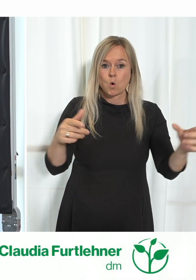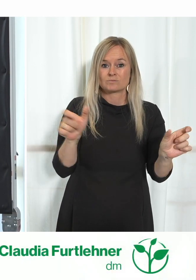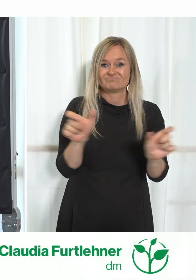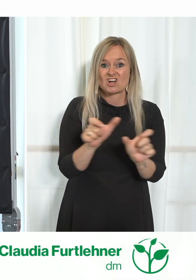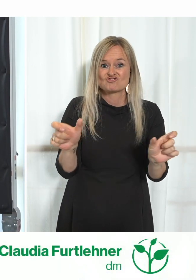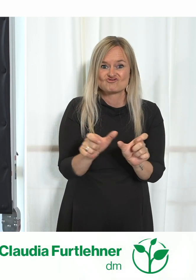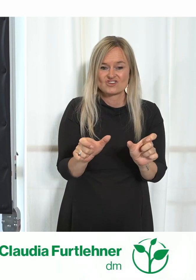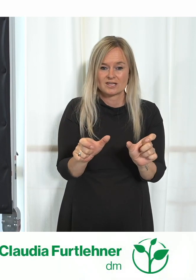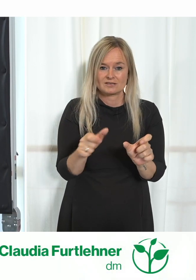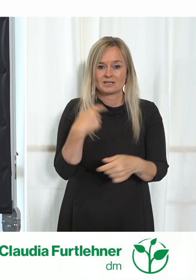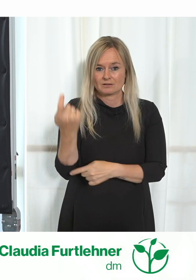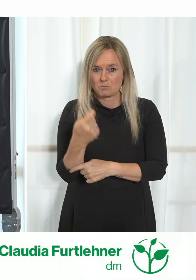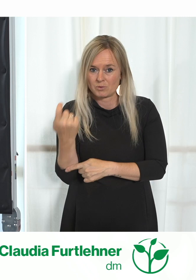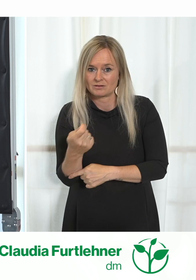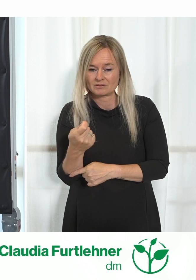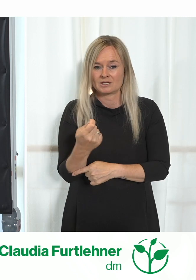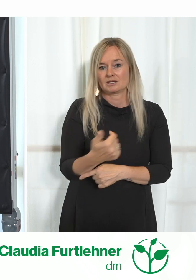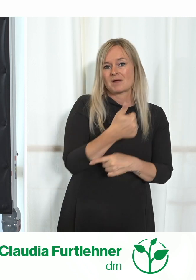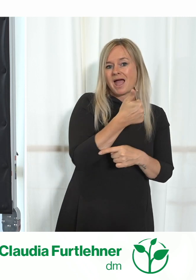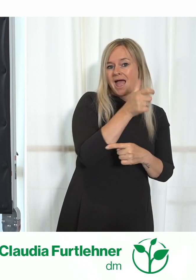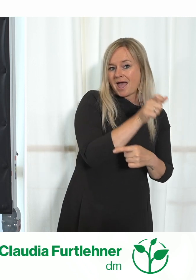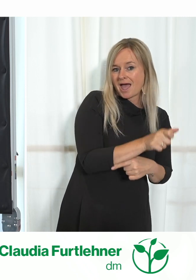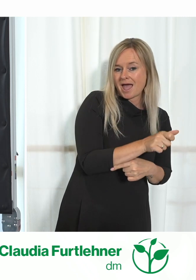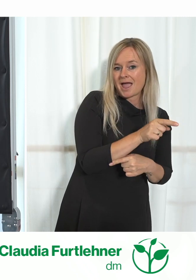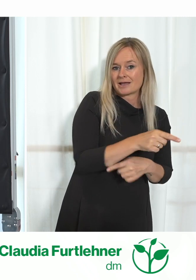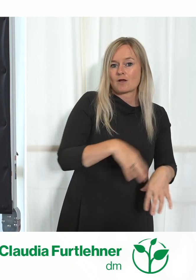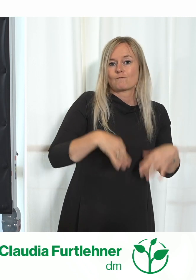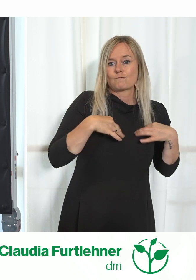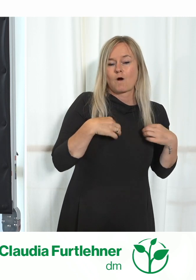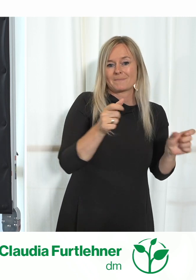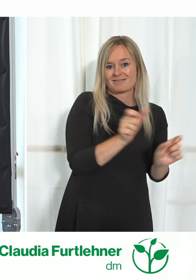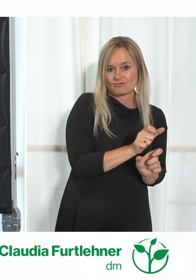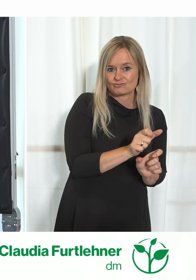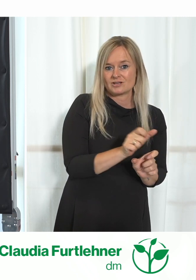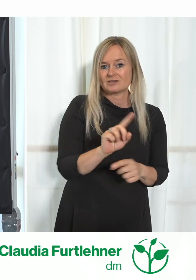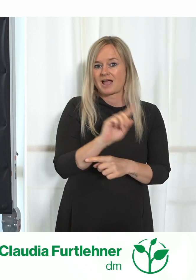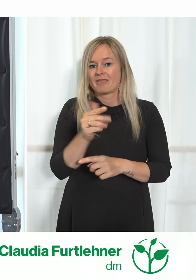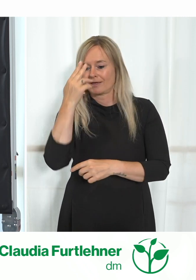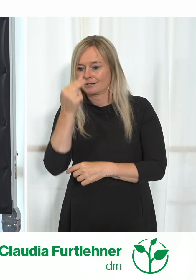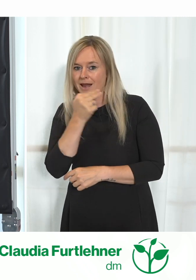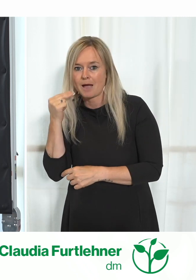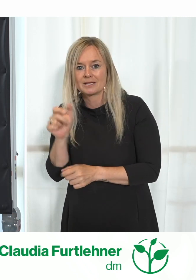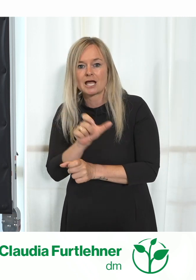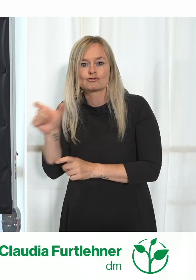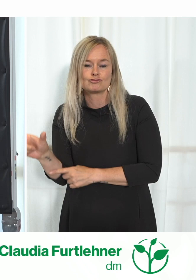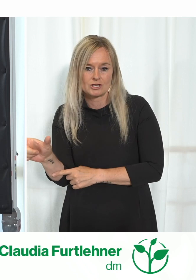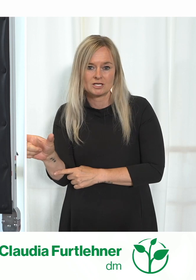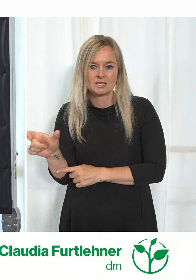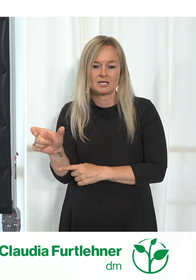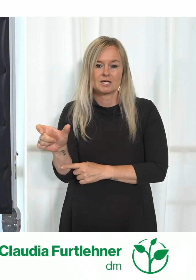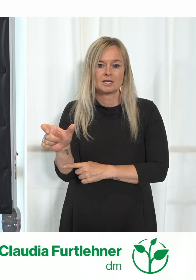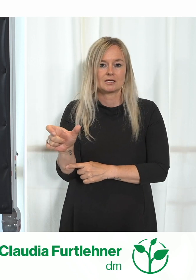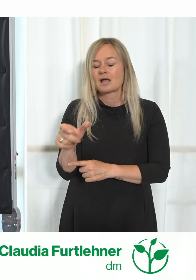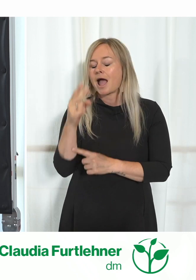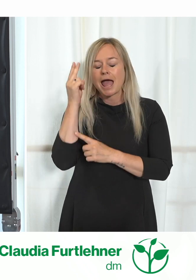sind, wie gesagt, zu zweit. Die eine macht die Vormittagsschicht, die andere die Nachmittagsschicht. Wir gehen natürlich auf unsere